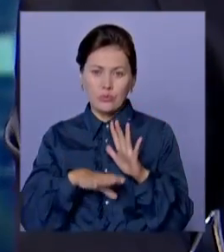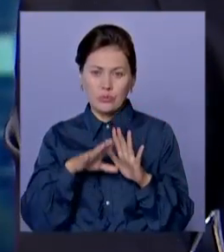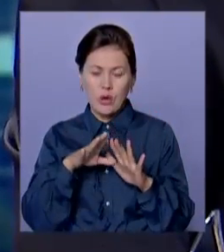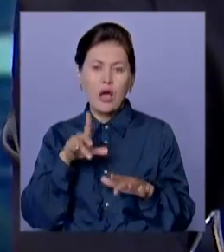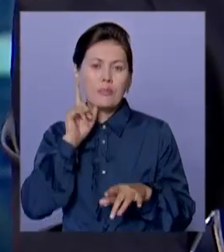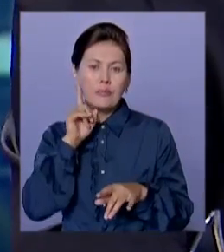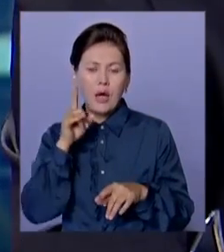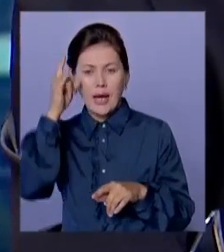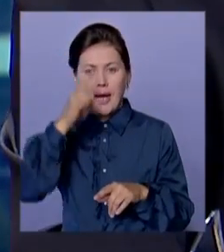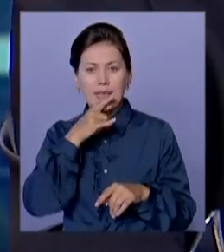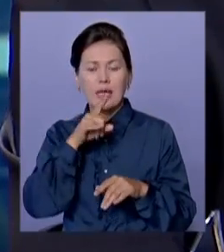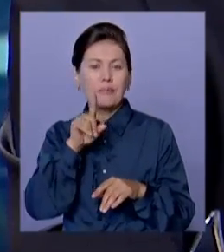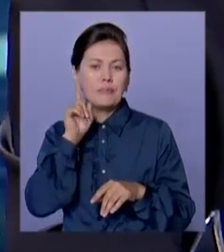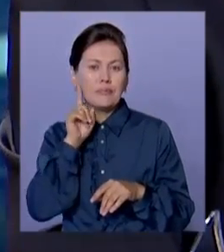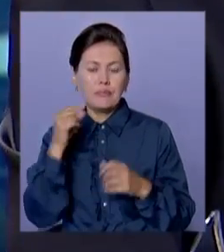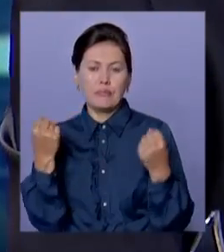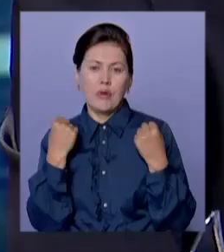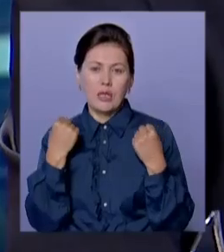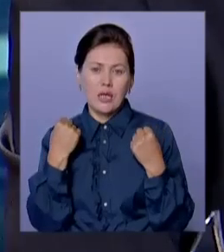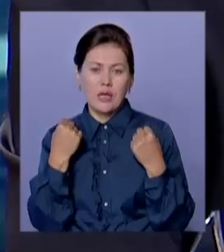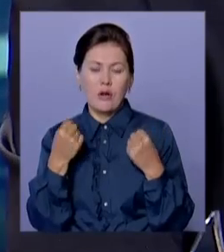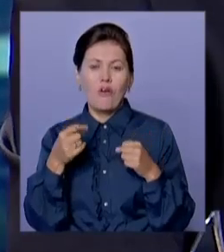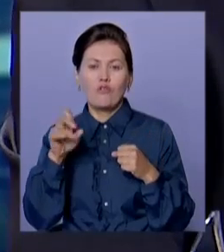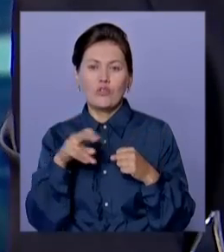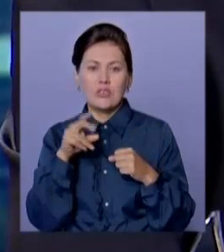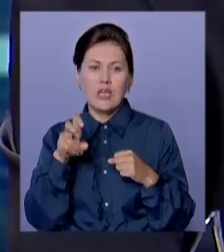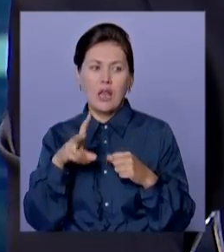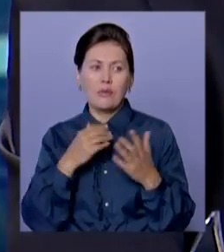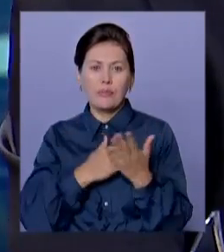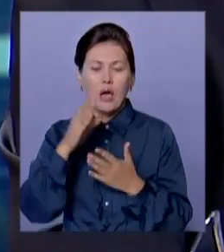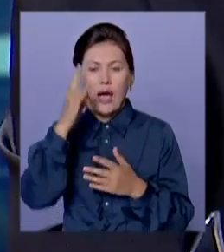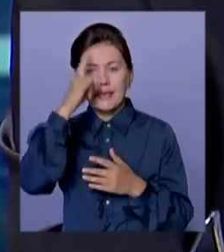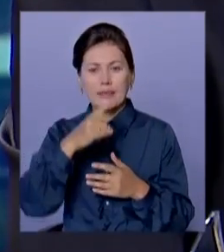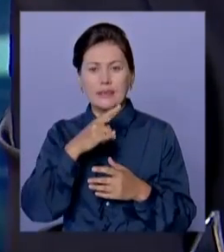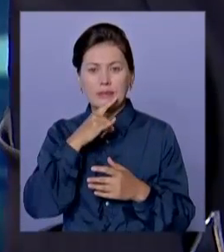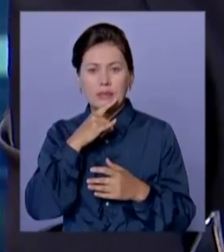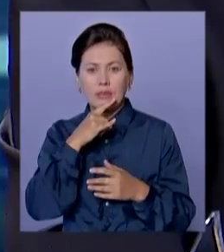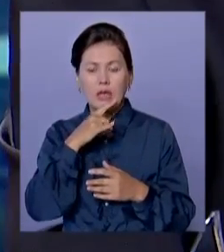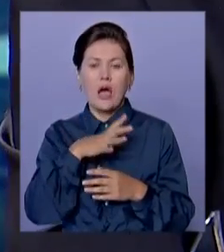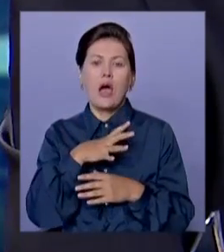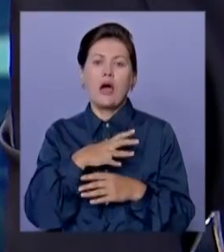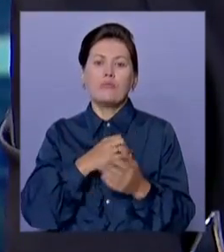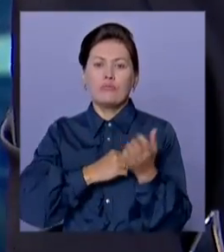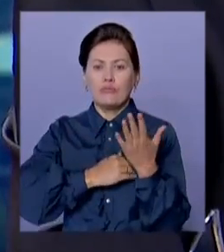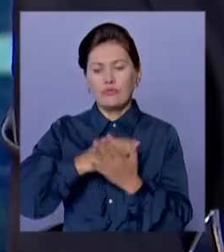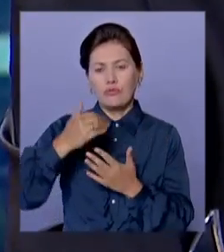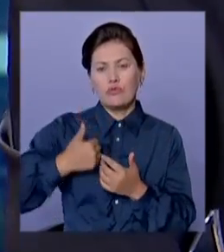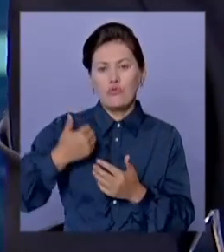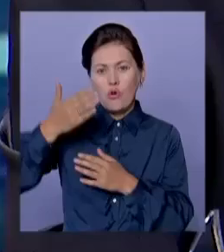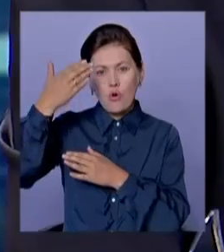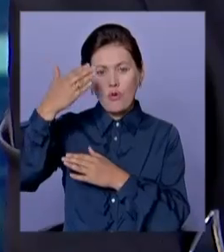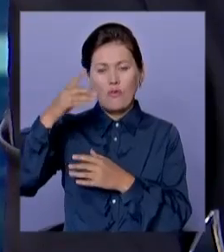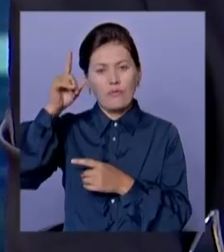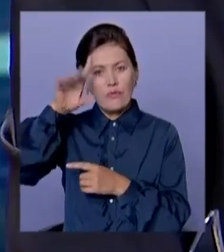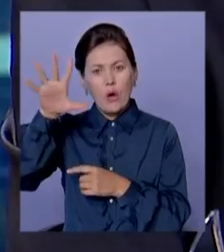жас балалар, қазақ балалар әрине футзал биікке, Қазақстанның туын биікке көтерсе, мен өте қуанышты